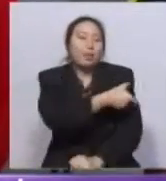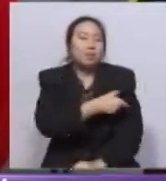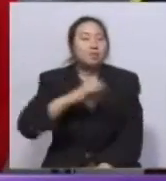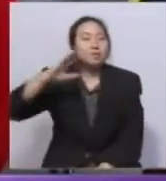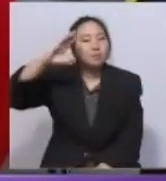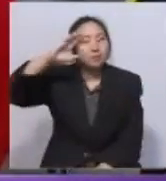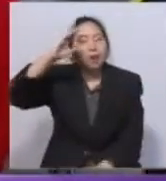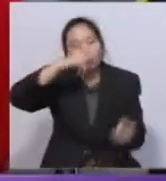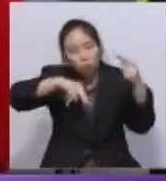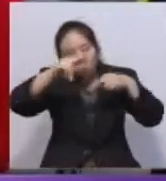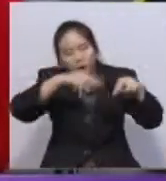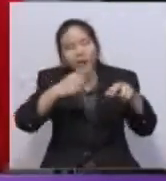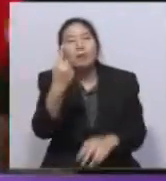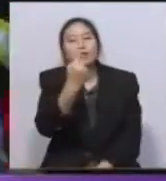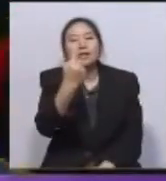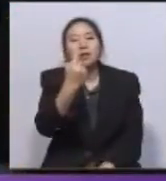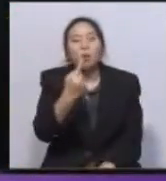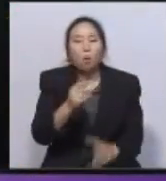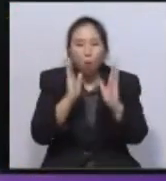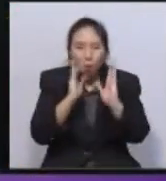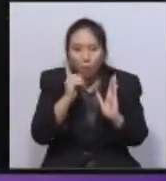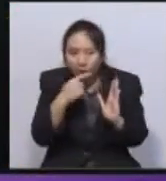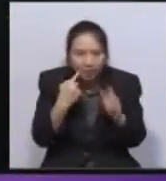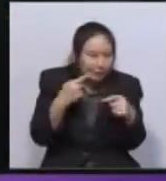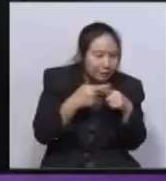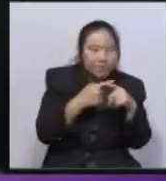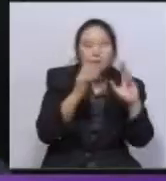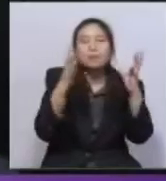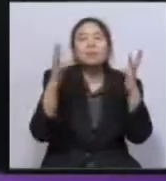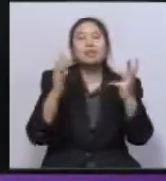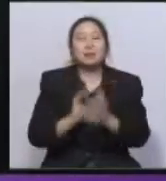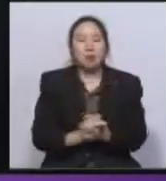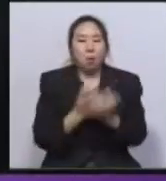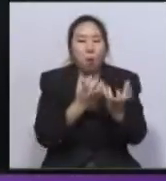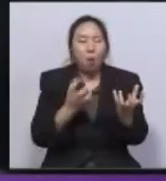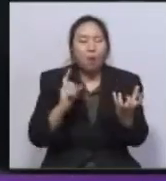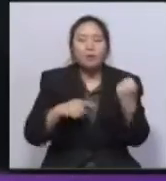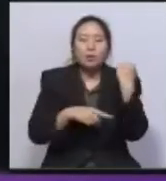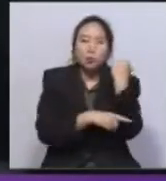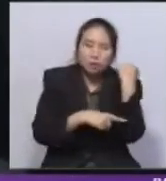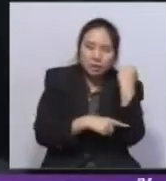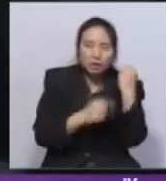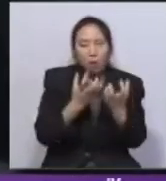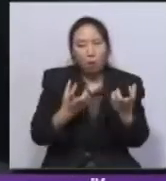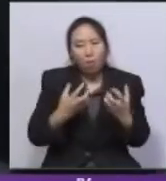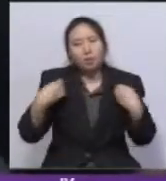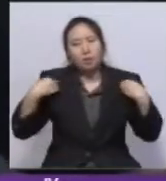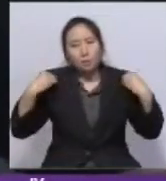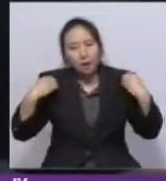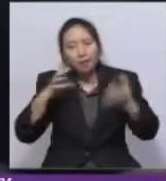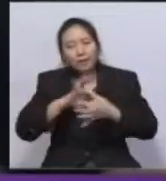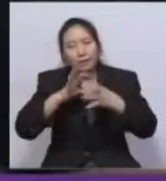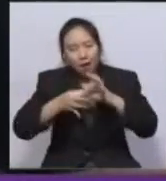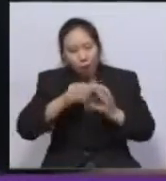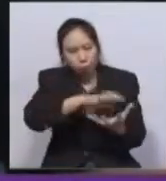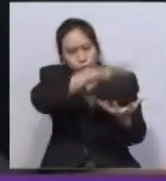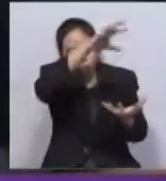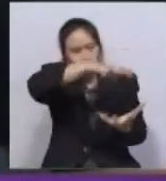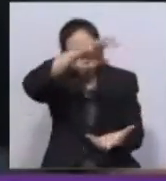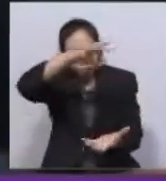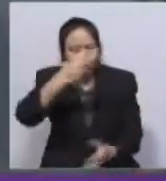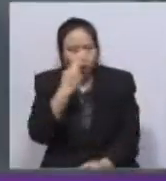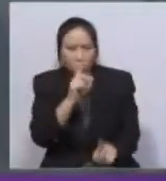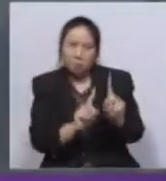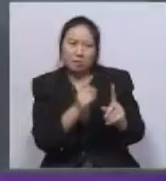ความปลอดภัยดูแลเท่านั้นจึงไม่มีผู้ใดได้รับบาดเจ็บสินค้าเป็นเครื่องดนตรีอุปกรณ์และเสื้อผ้ากีฬาจำนวนมากประ